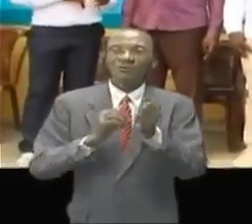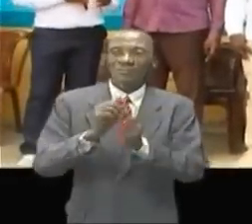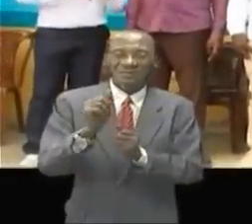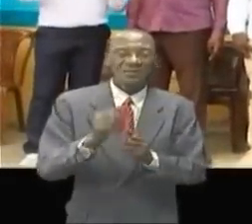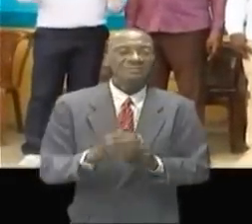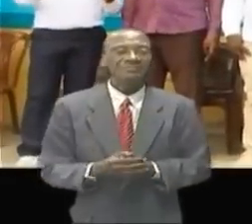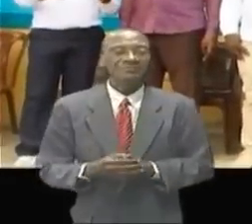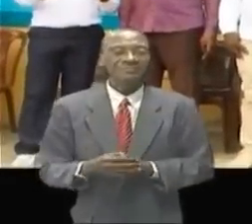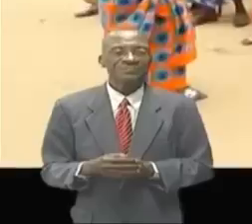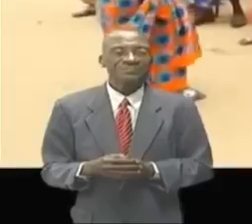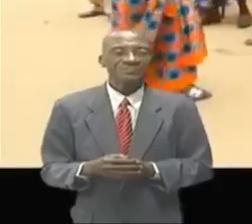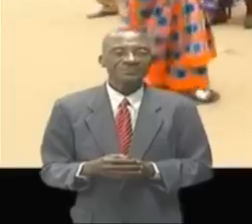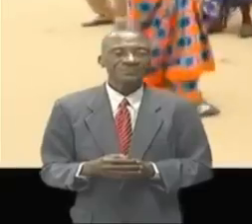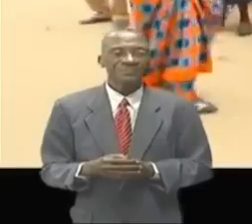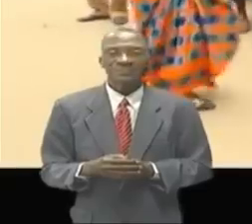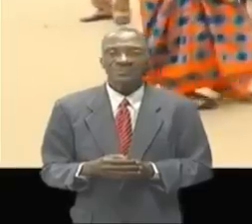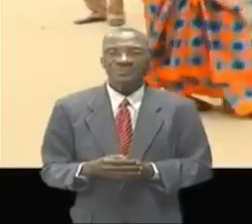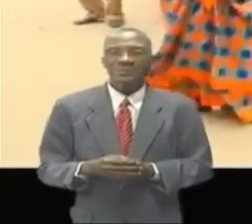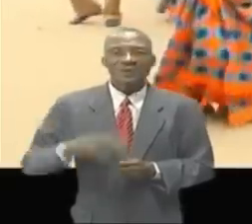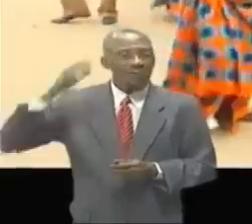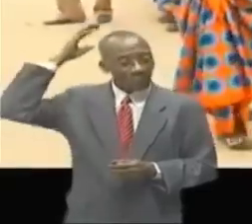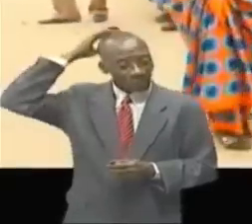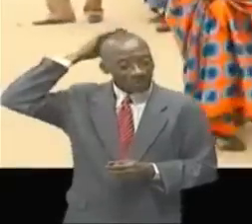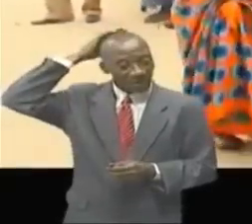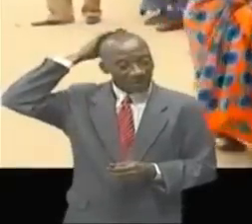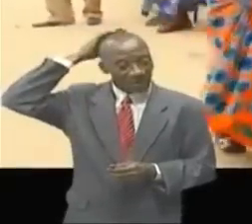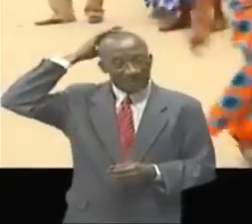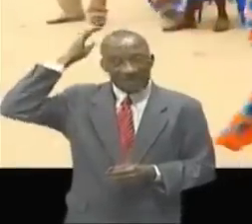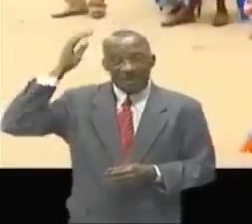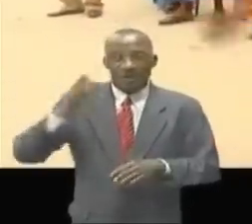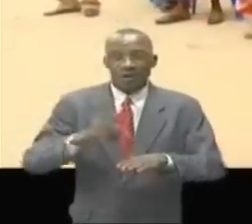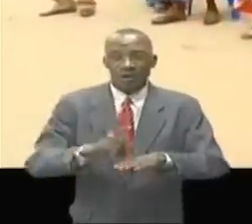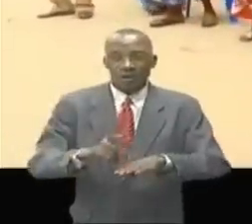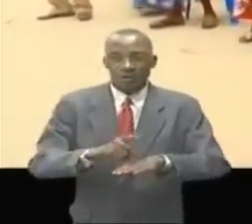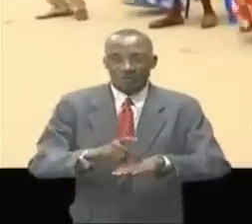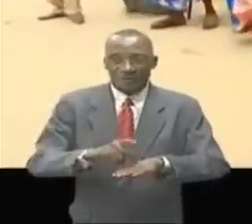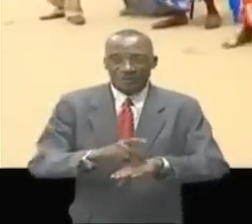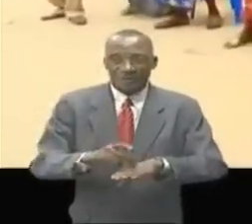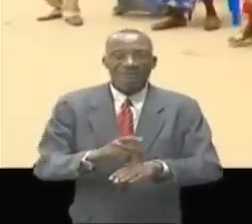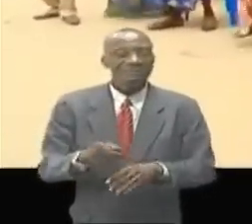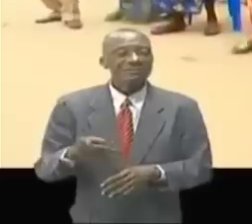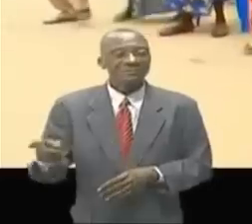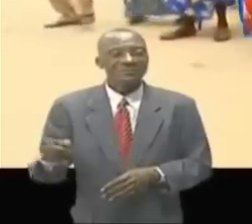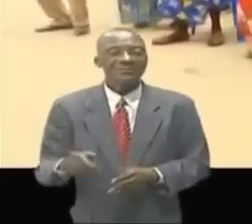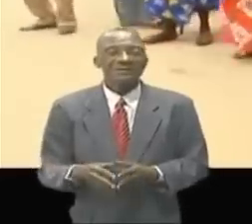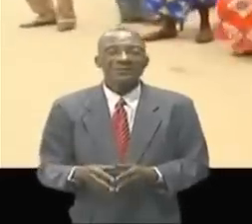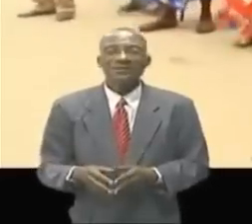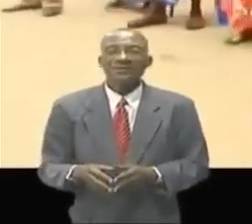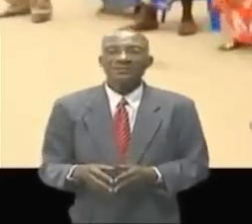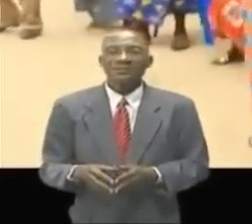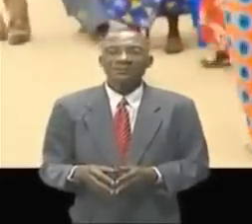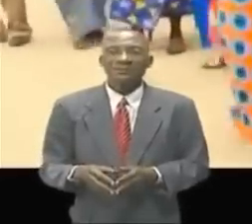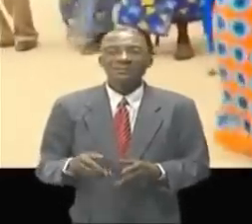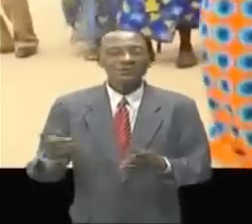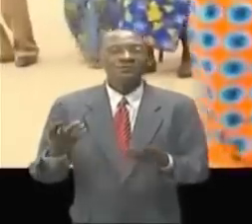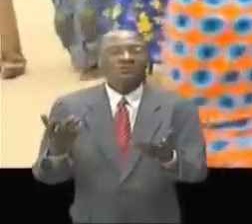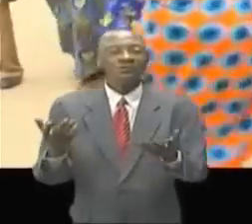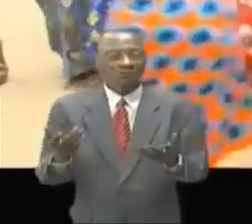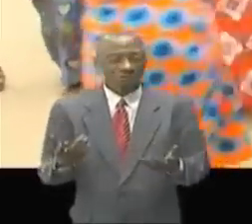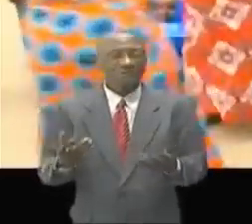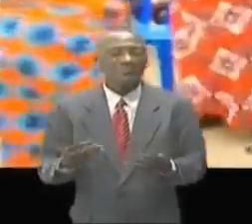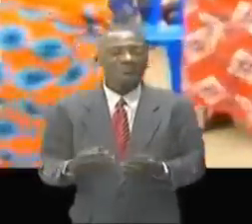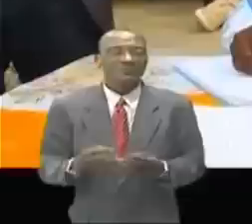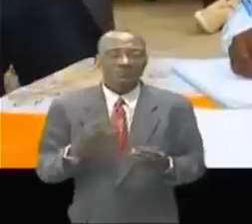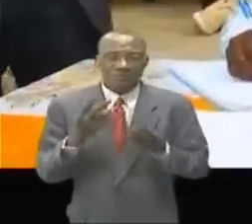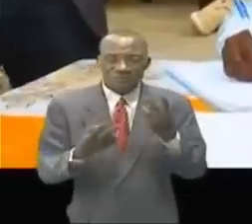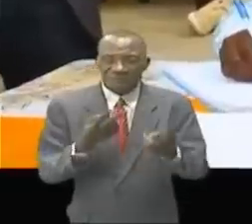Boulamatari et l'honorable Laurent Batumona, autorité morale du MSC, Mouvement de solidarité pour le changement, ont visité